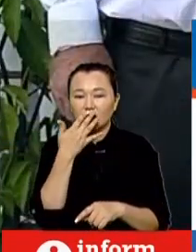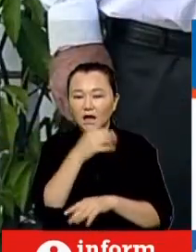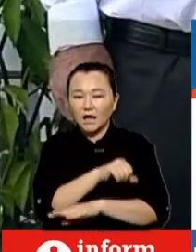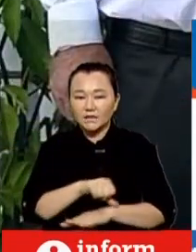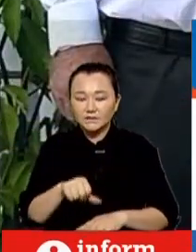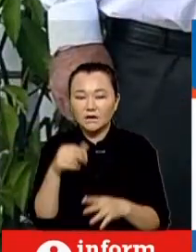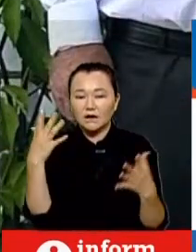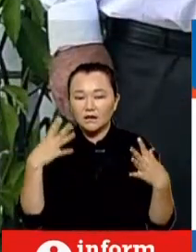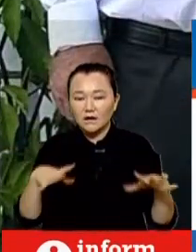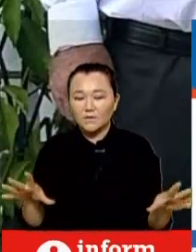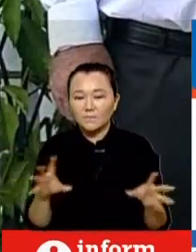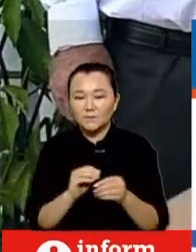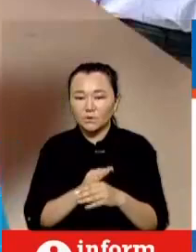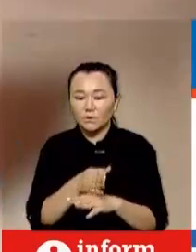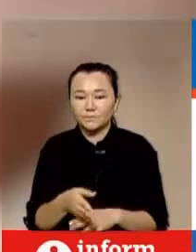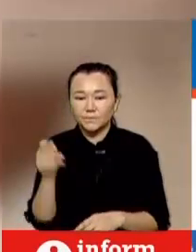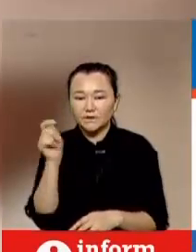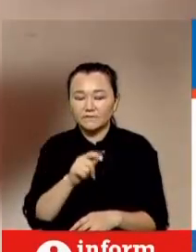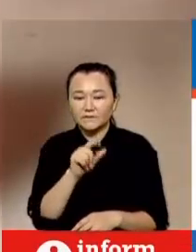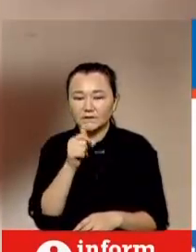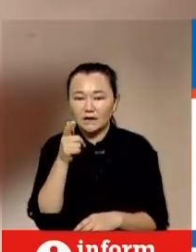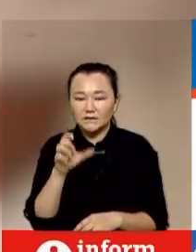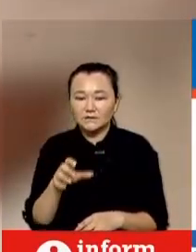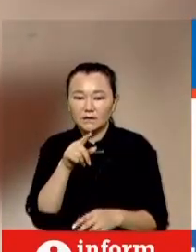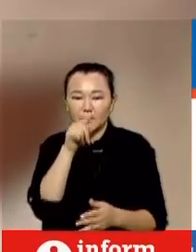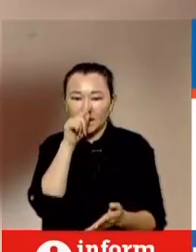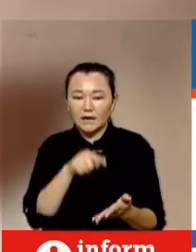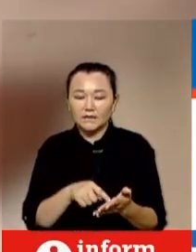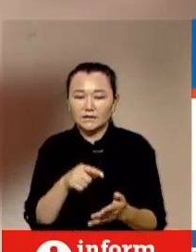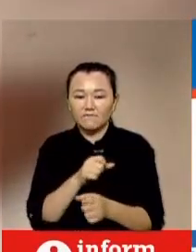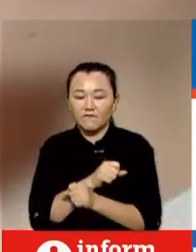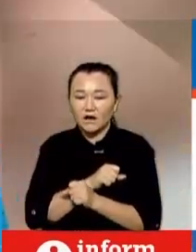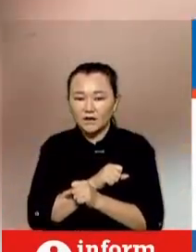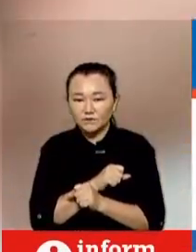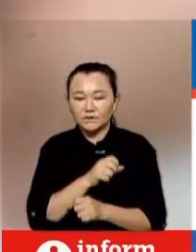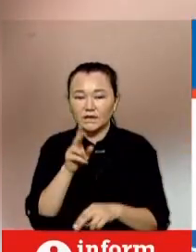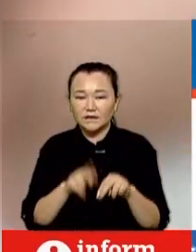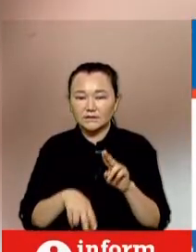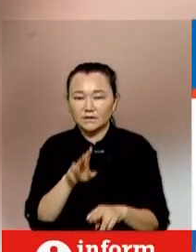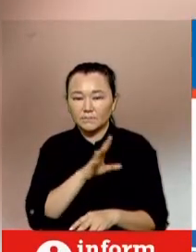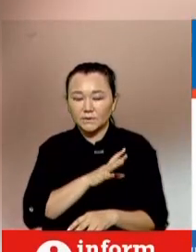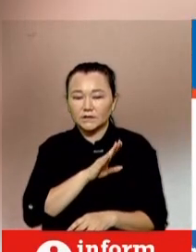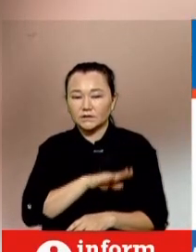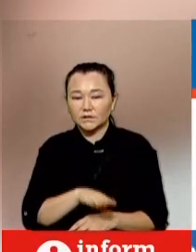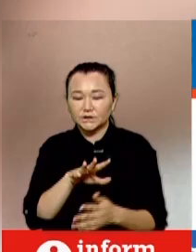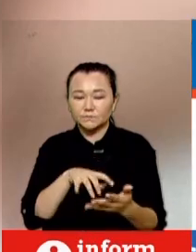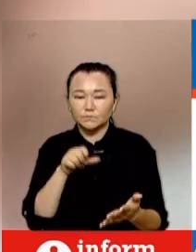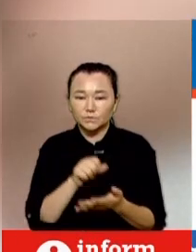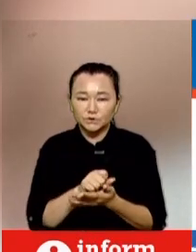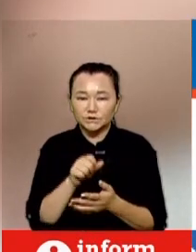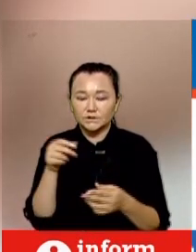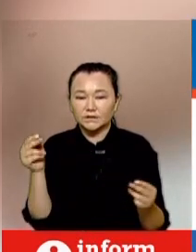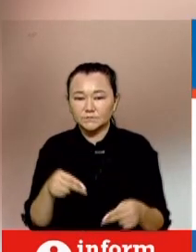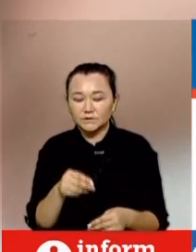в нарядах и вместе с гостями приехали в ЗАГС, там оказался выходной. Настроение было безнадежно испорчено,